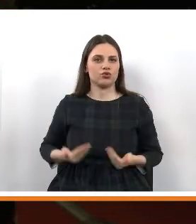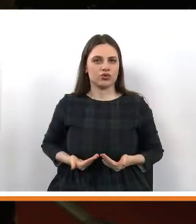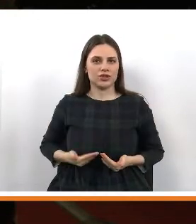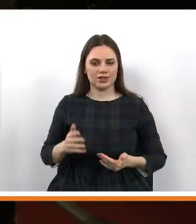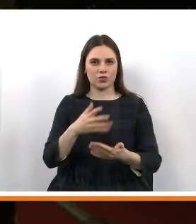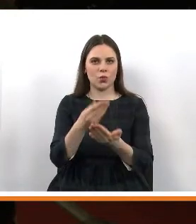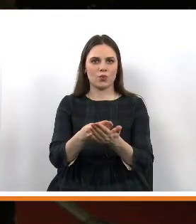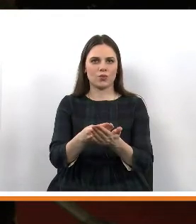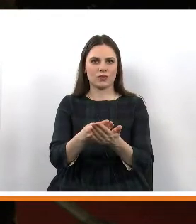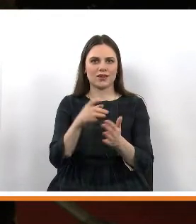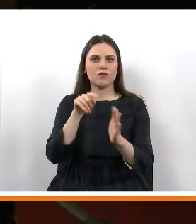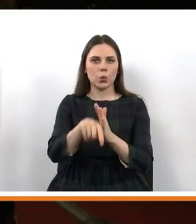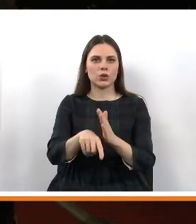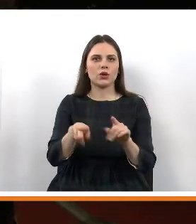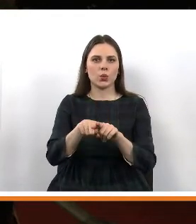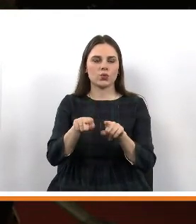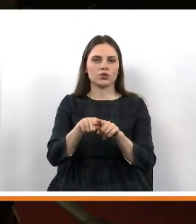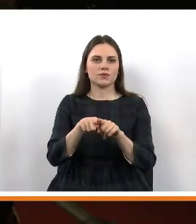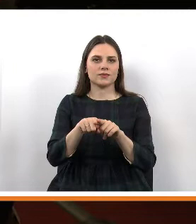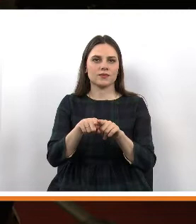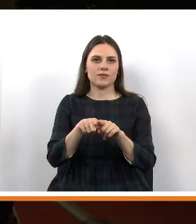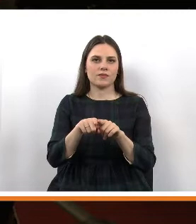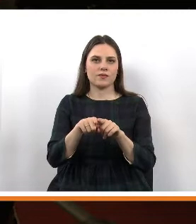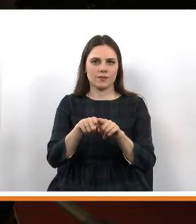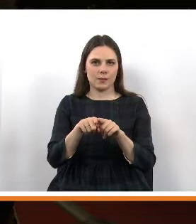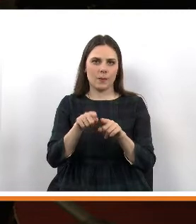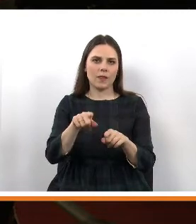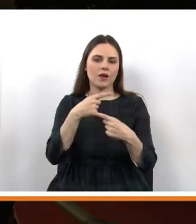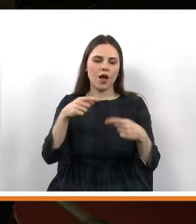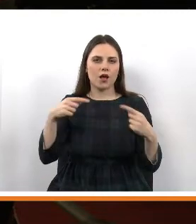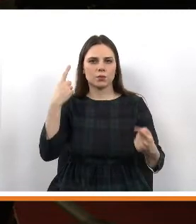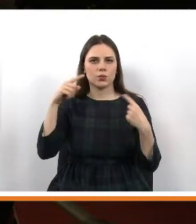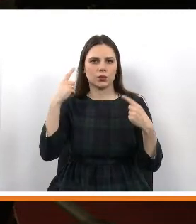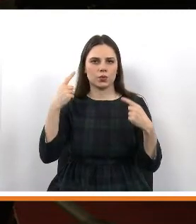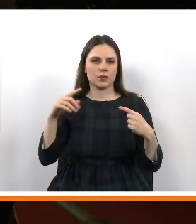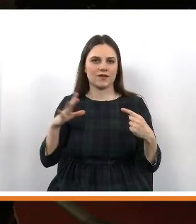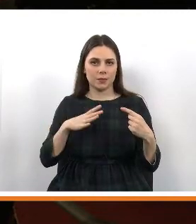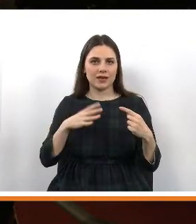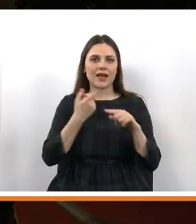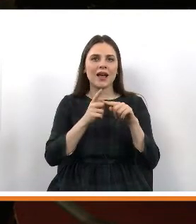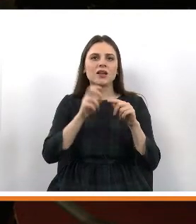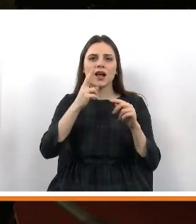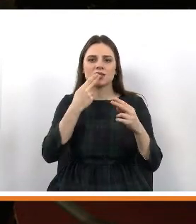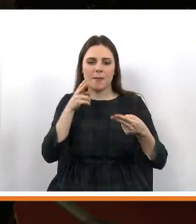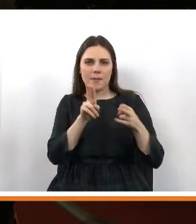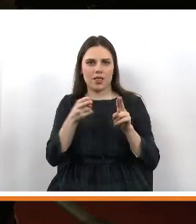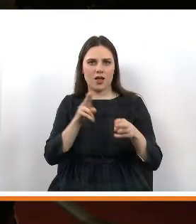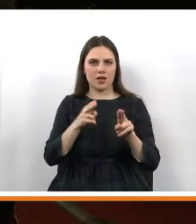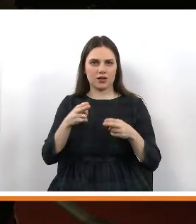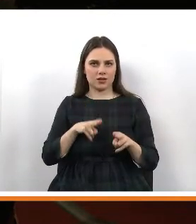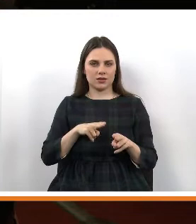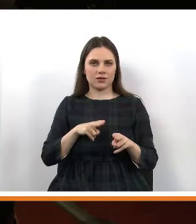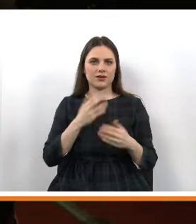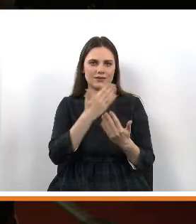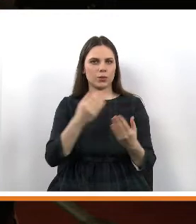собственникам, которых внутри тоже мы там придумывали разные вещи, но это все просто вот такие заплаточки, которые, на мой взгляд,